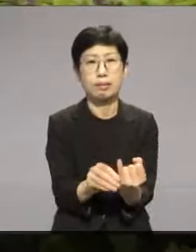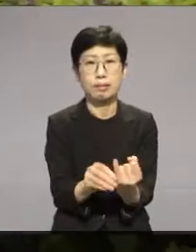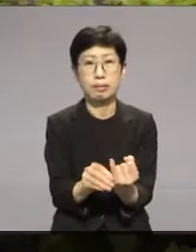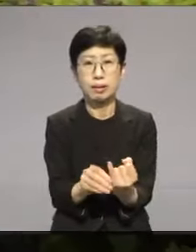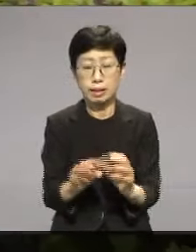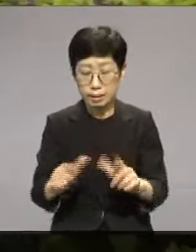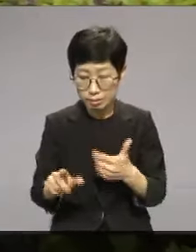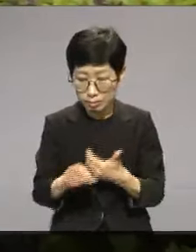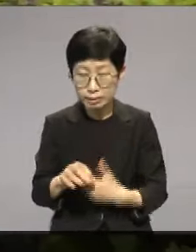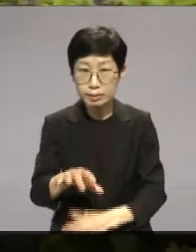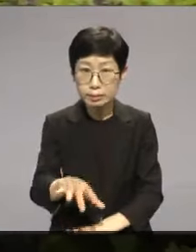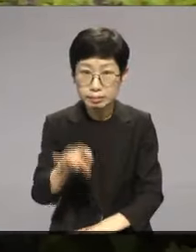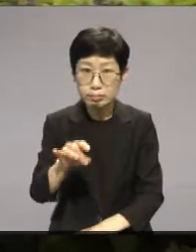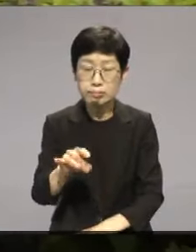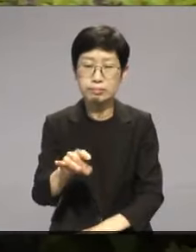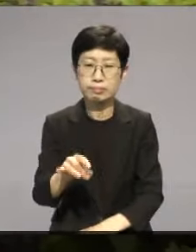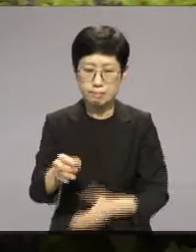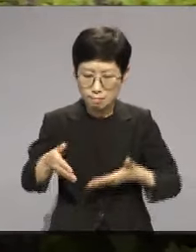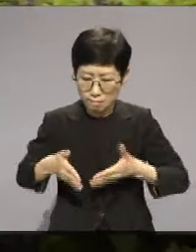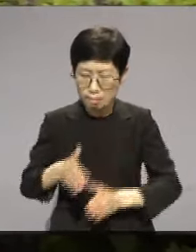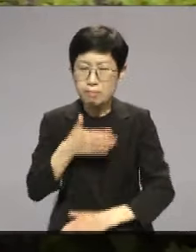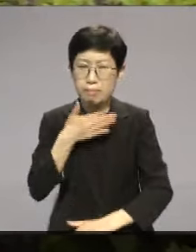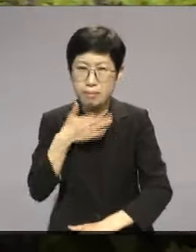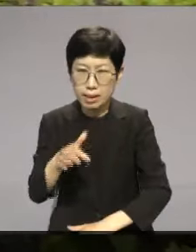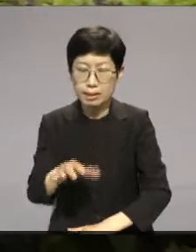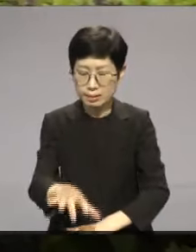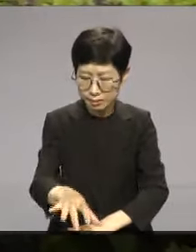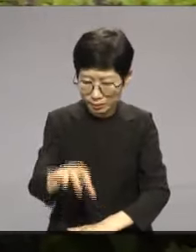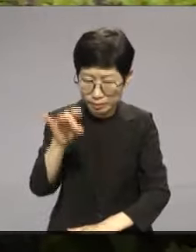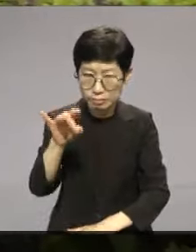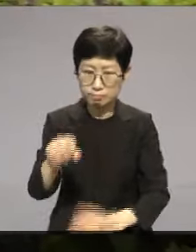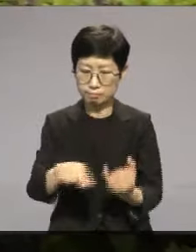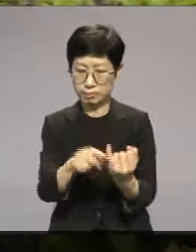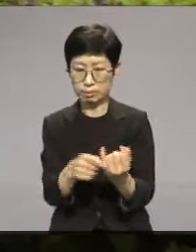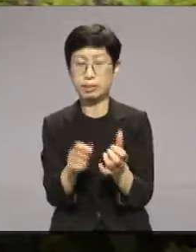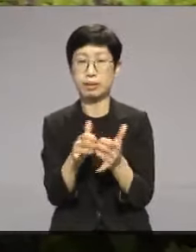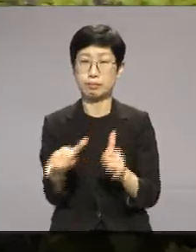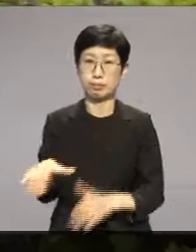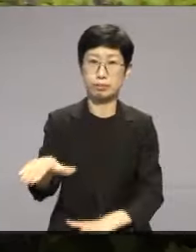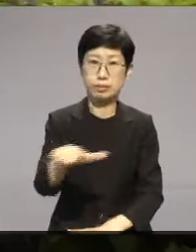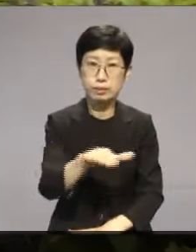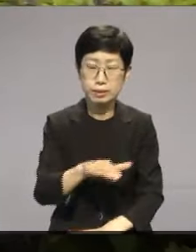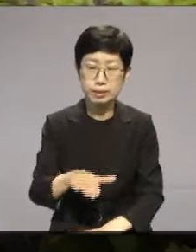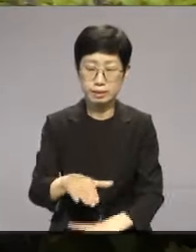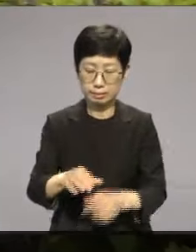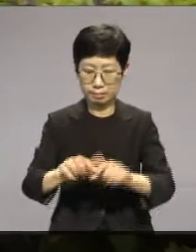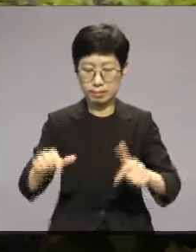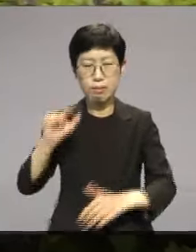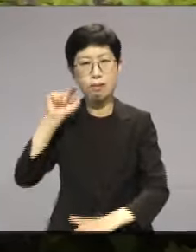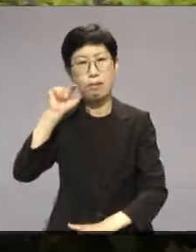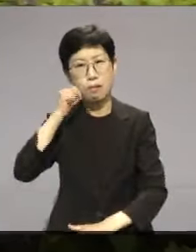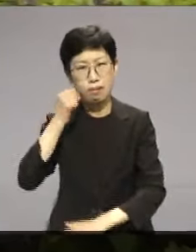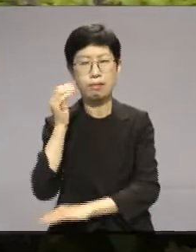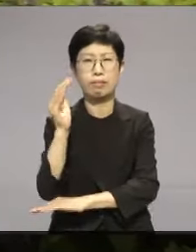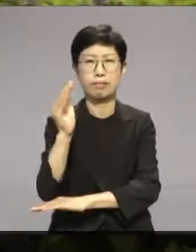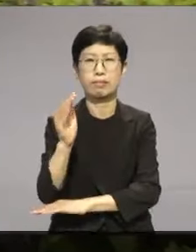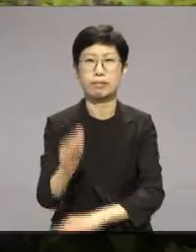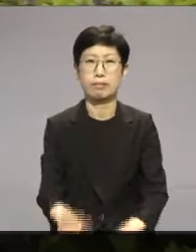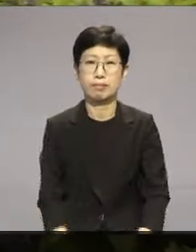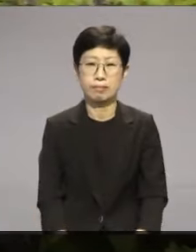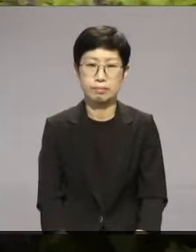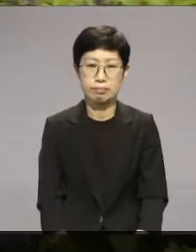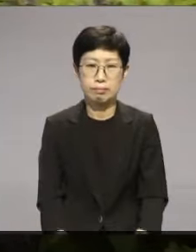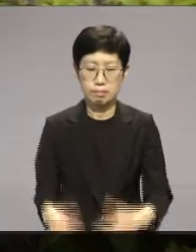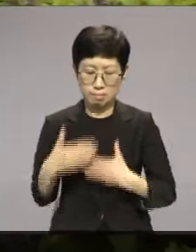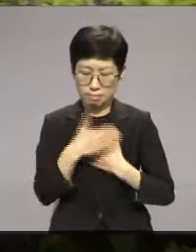아니면 처음 이제 출산을 경험하지 않은 초보 임산부들이 그 여러 가지 어려움들을 얘기하고 있습니다. 그럼